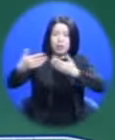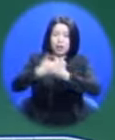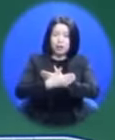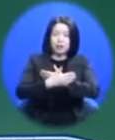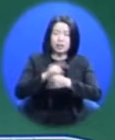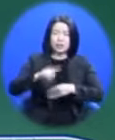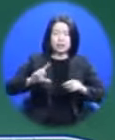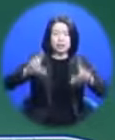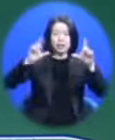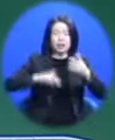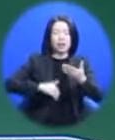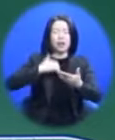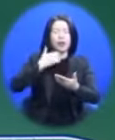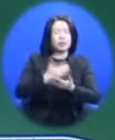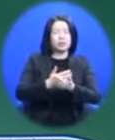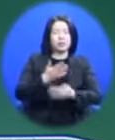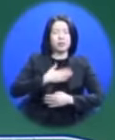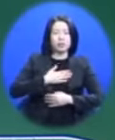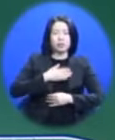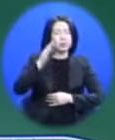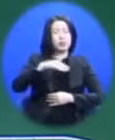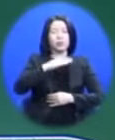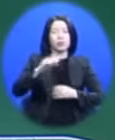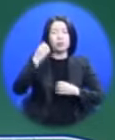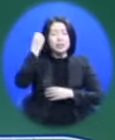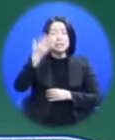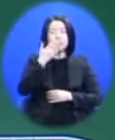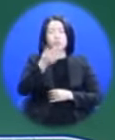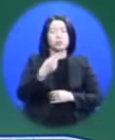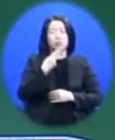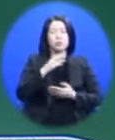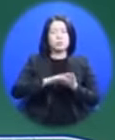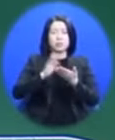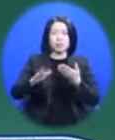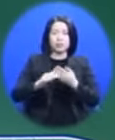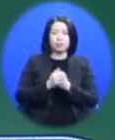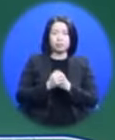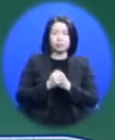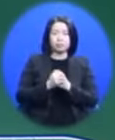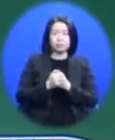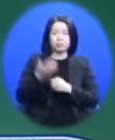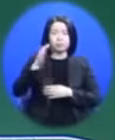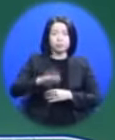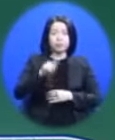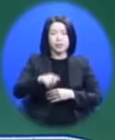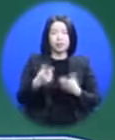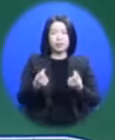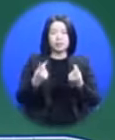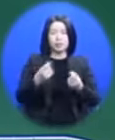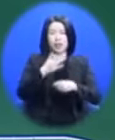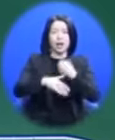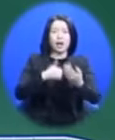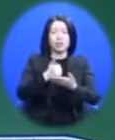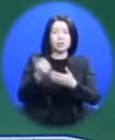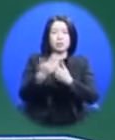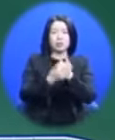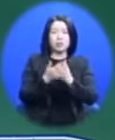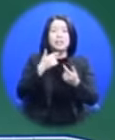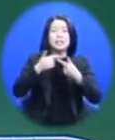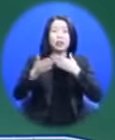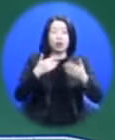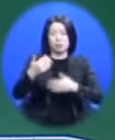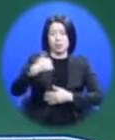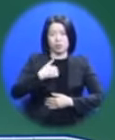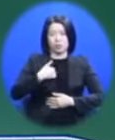그날의 감격은 저는 결코 잊을 수가 없습니다. 그런데 그렇게 하나님의 은혜를 경험한